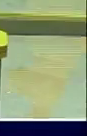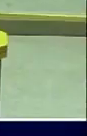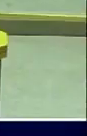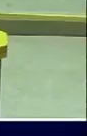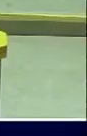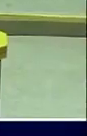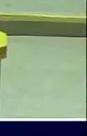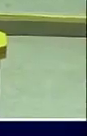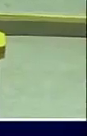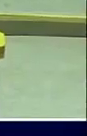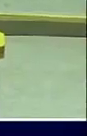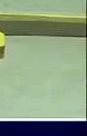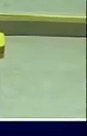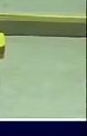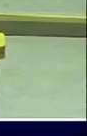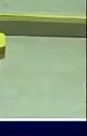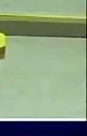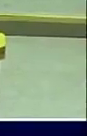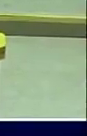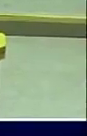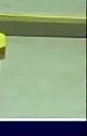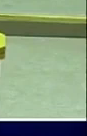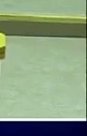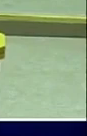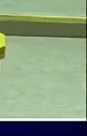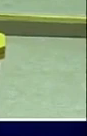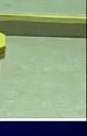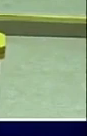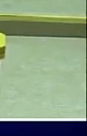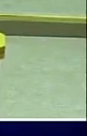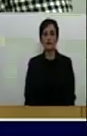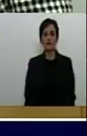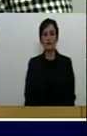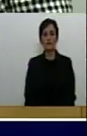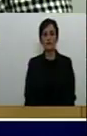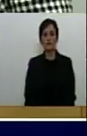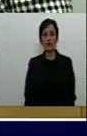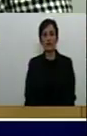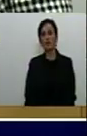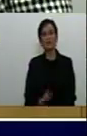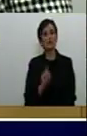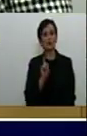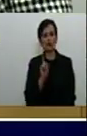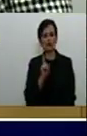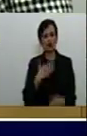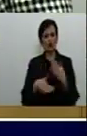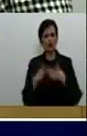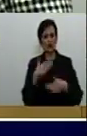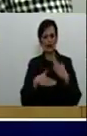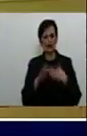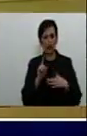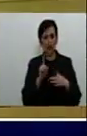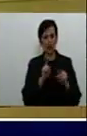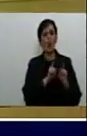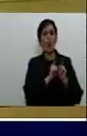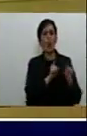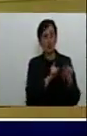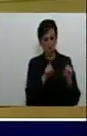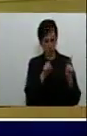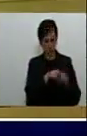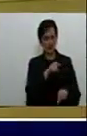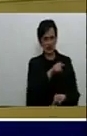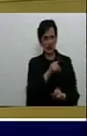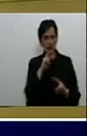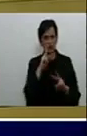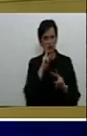რუსები პრორუსული ძალა ხარ და ბალატებიო ნაციონალურ მოძრაობა პრინციპში იგივეს არავის ქართულიოს ნებას და ნუ კარგი გავიგე